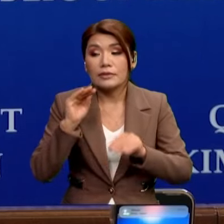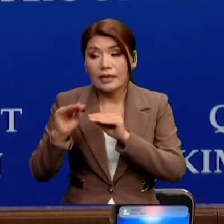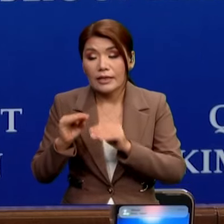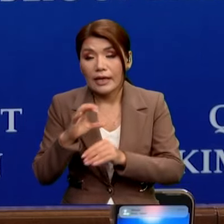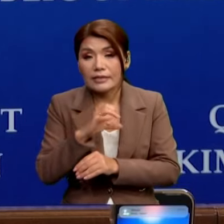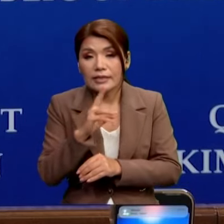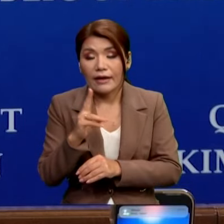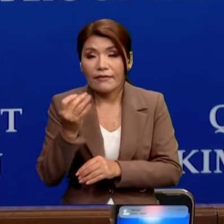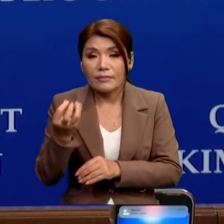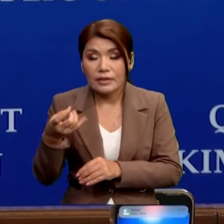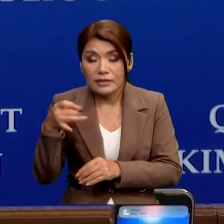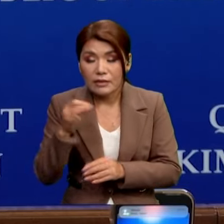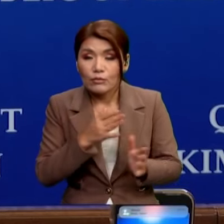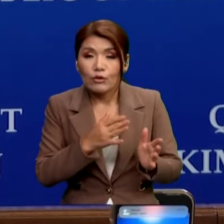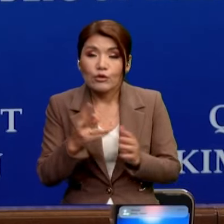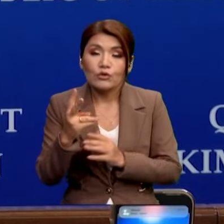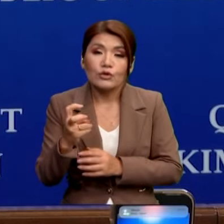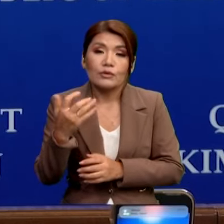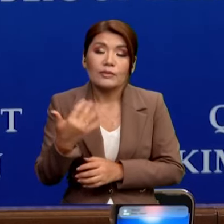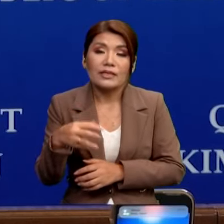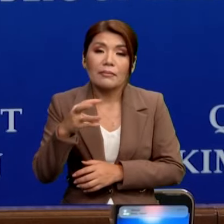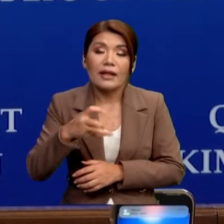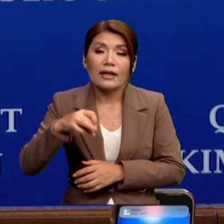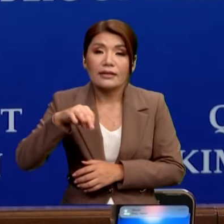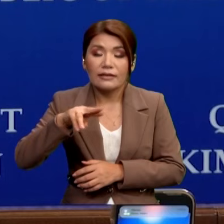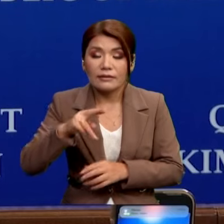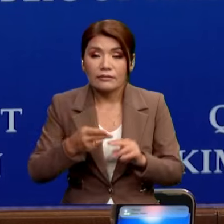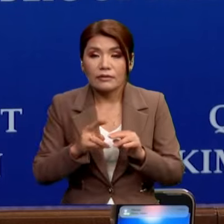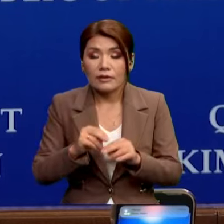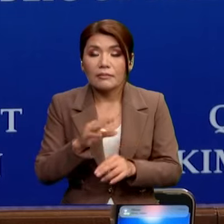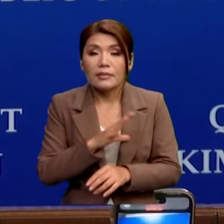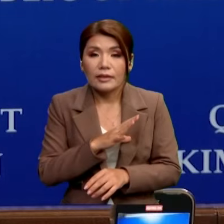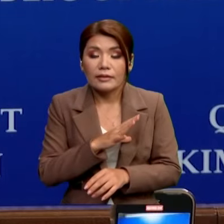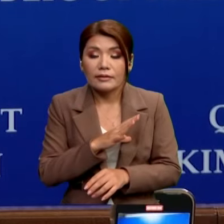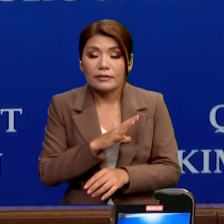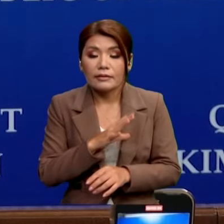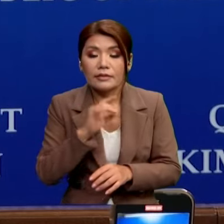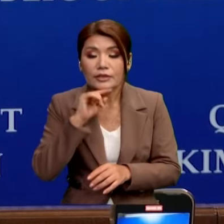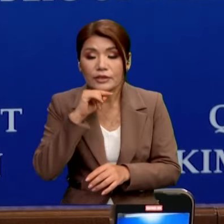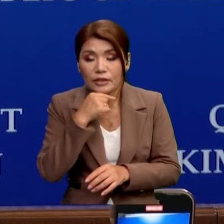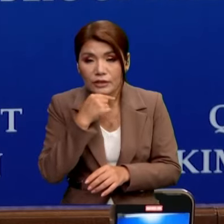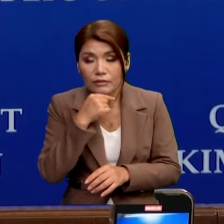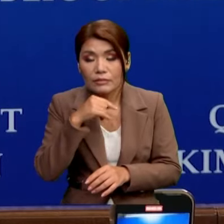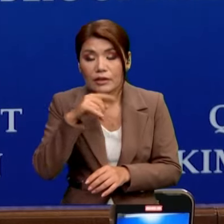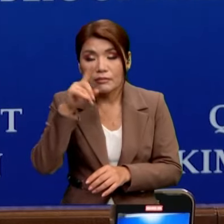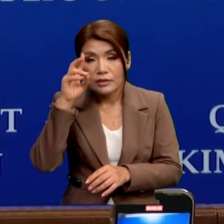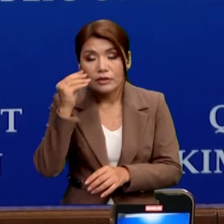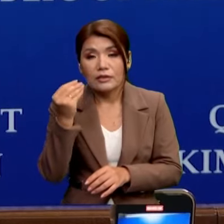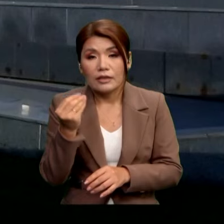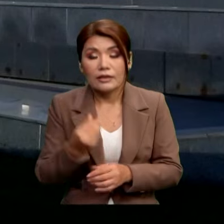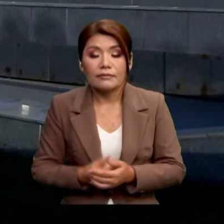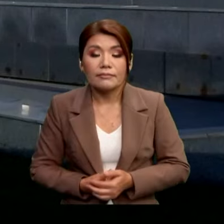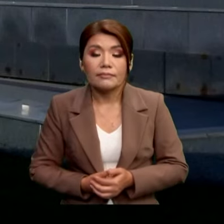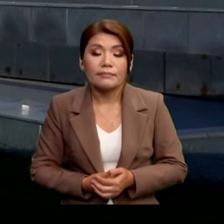СК фармации посмотреть, там порядка 250 миллиардов тенге была сэкономлена бюджетная.